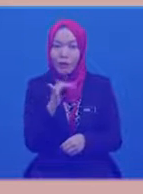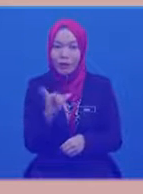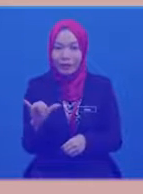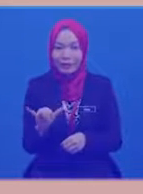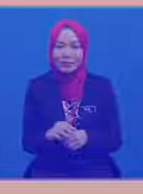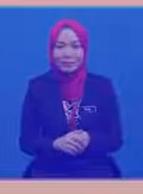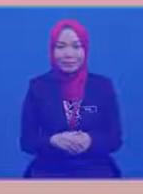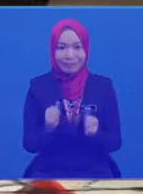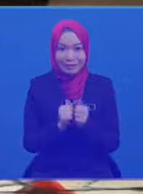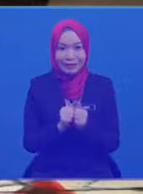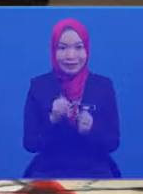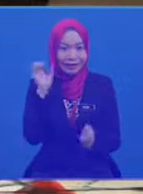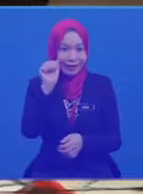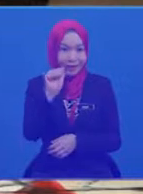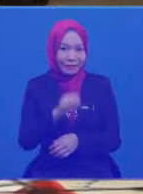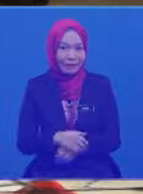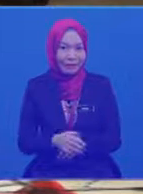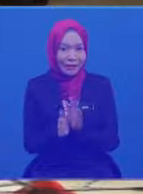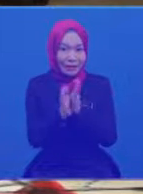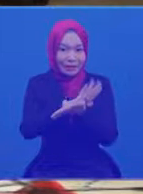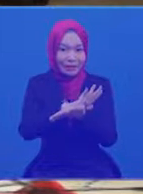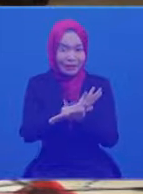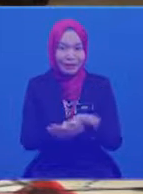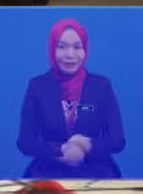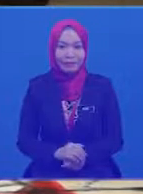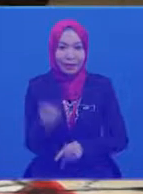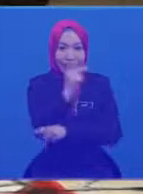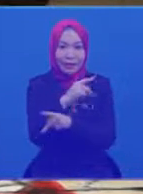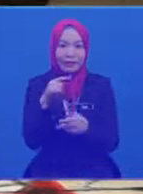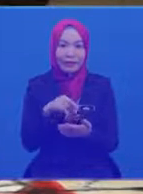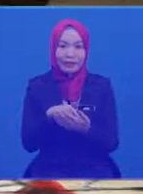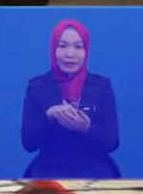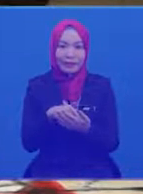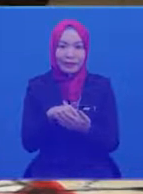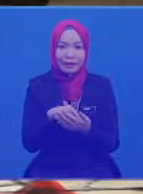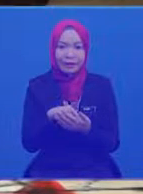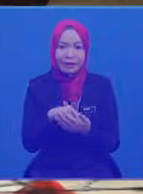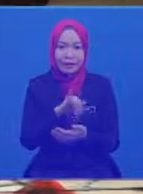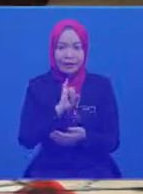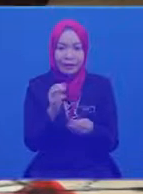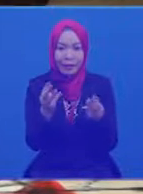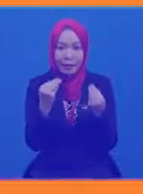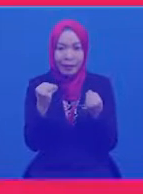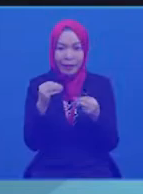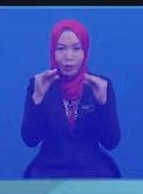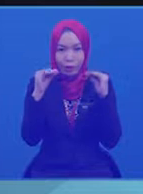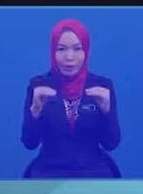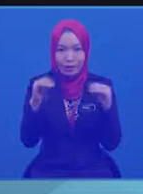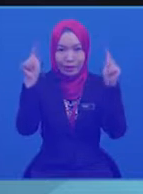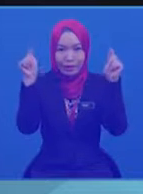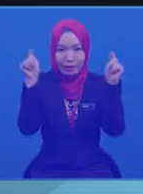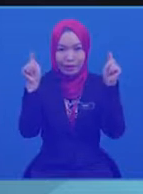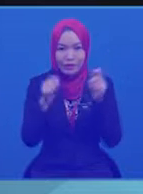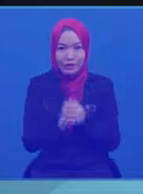A? Jadi, pada episod kali ini, cikgu akan mengajar tajuk